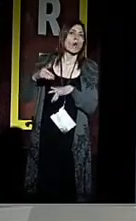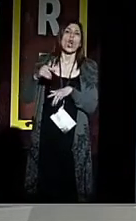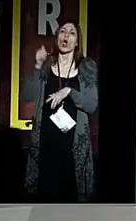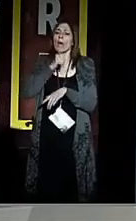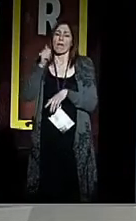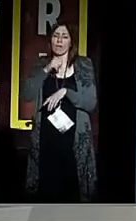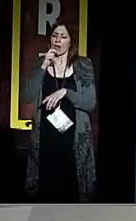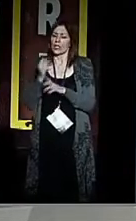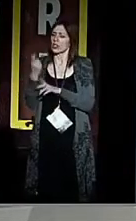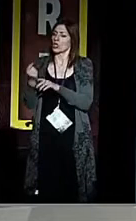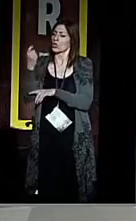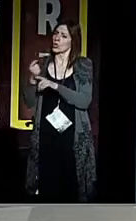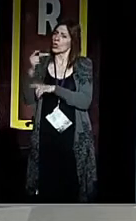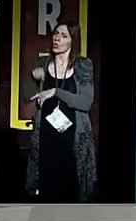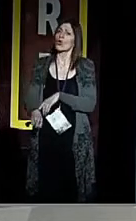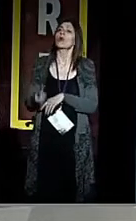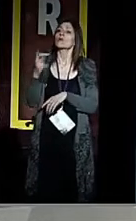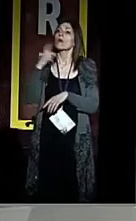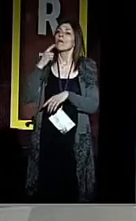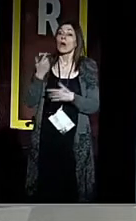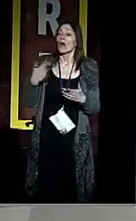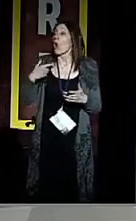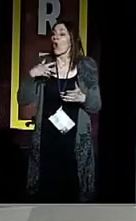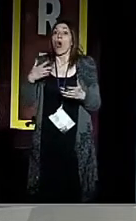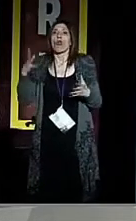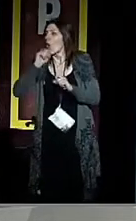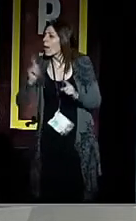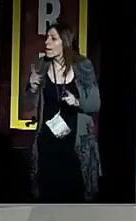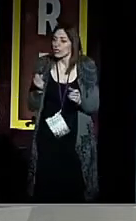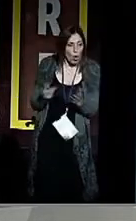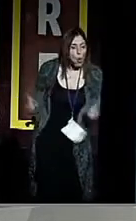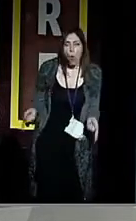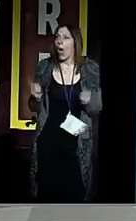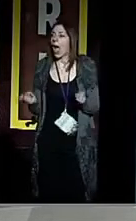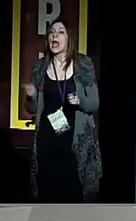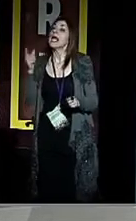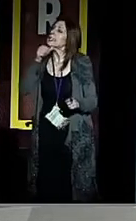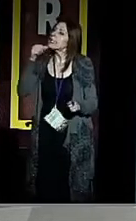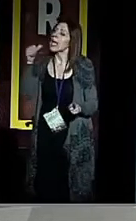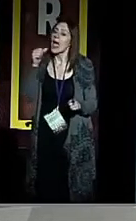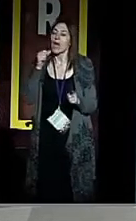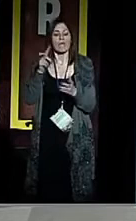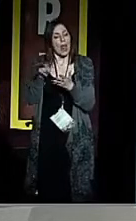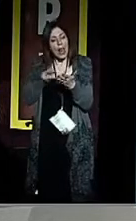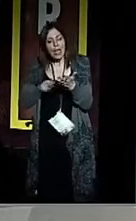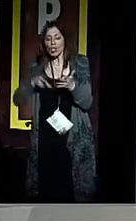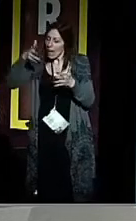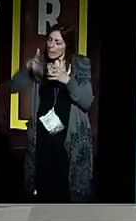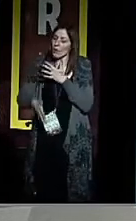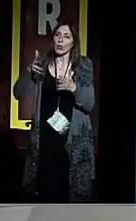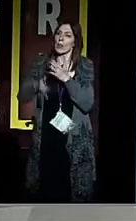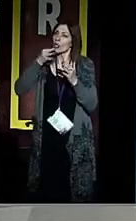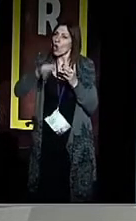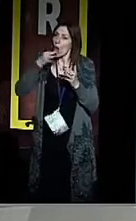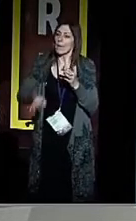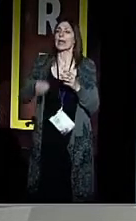presentificazione dell'informazione ti consenta di non capire cosa sta succedendo, hanno bisogno di leggere anche i commenti, gli approfondimenti, cioè